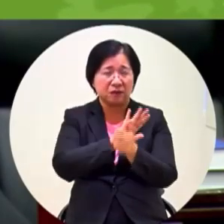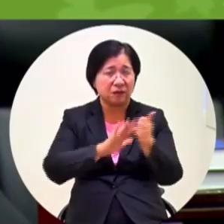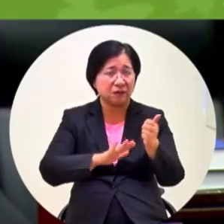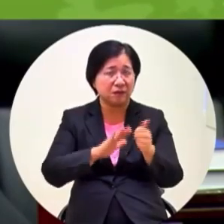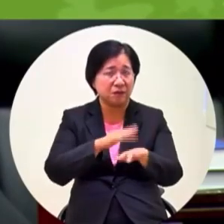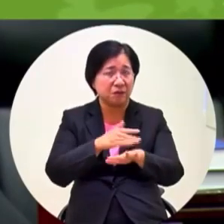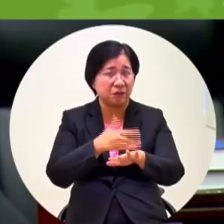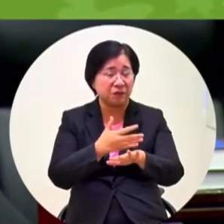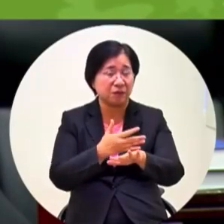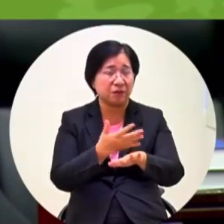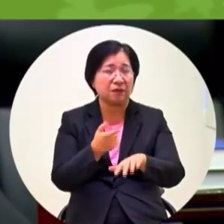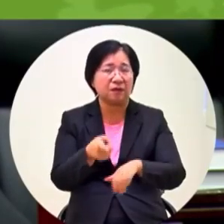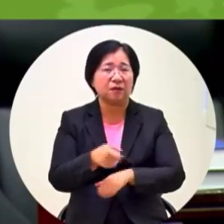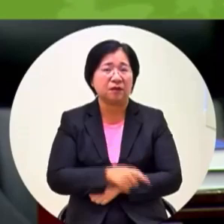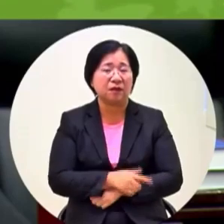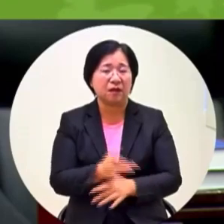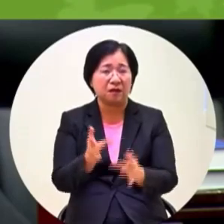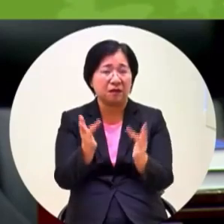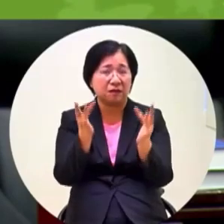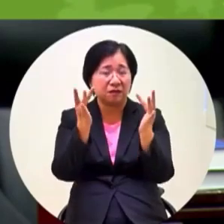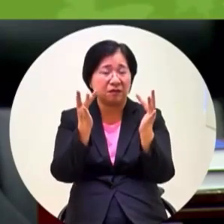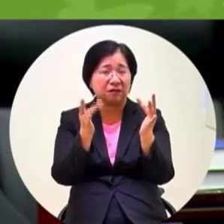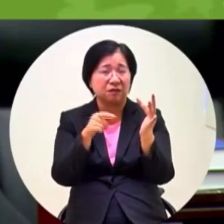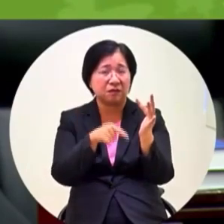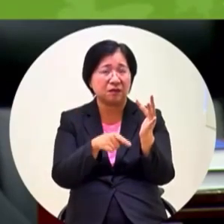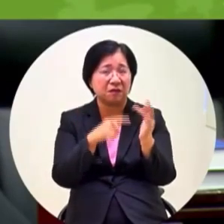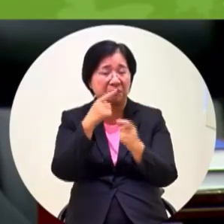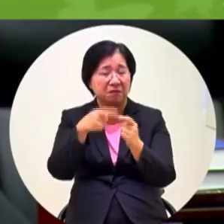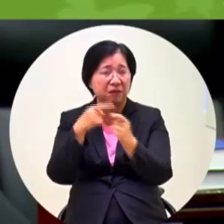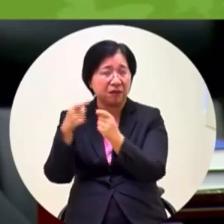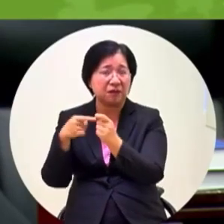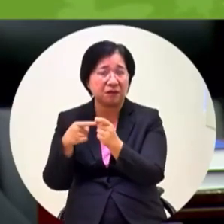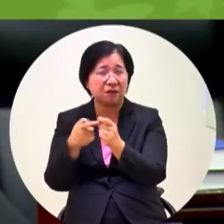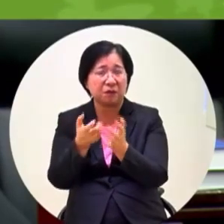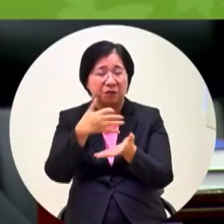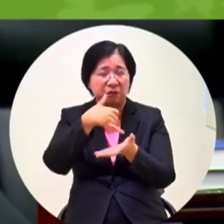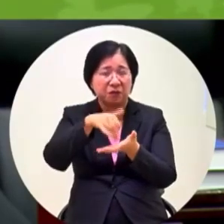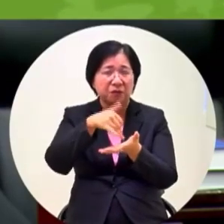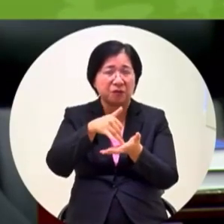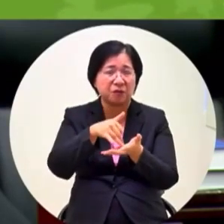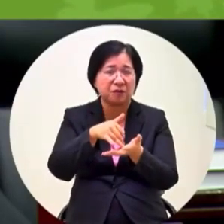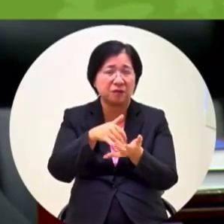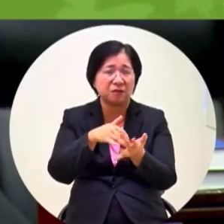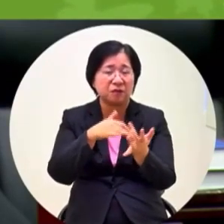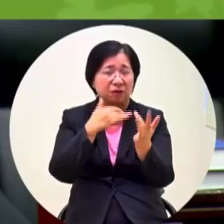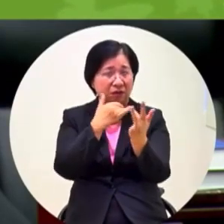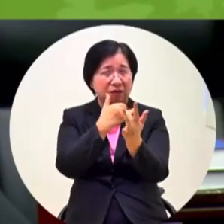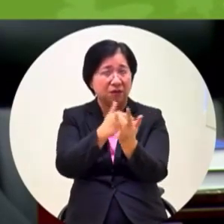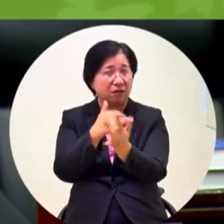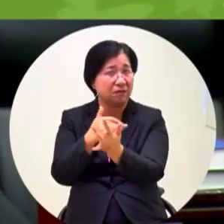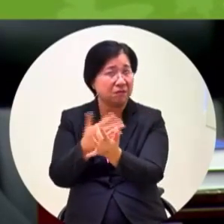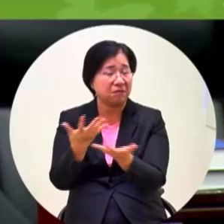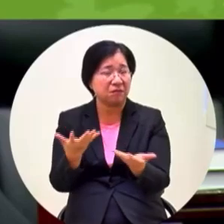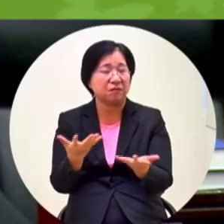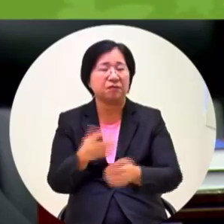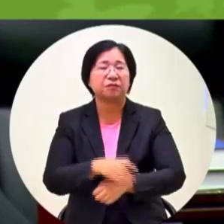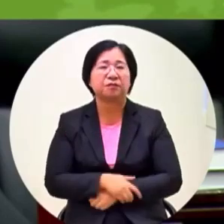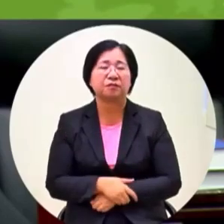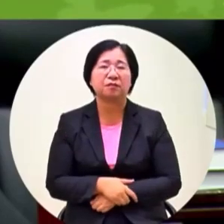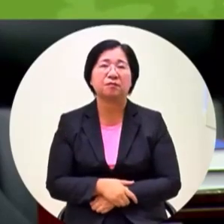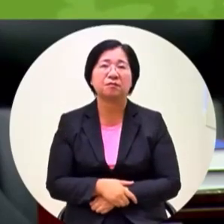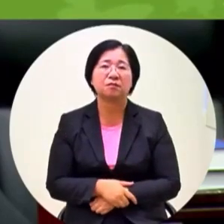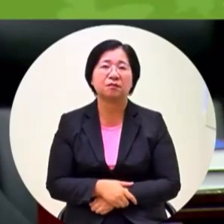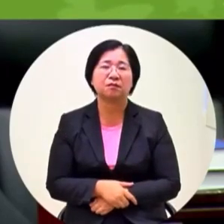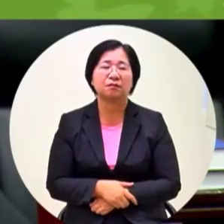阿麦有迄个草啊来，咱每一冬在边境回来，伫遐挂遐草啊。好，我相信这可能咱若去个了